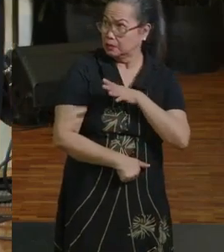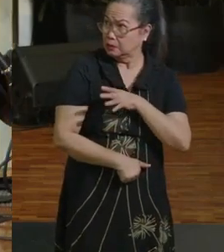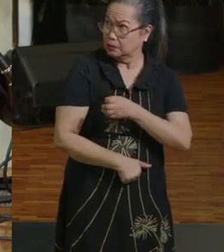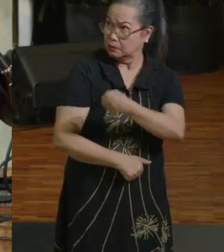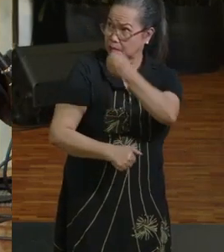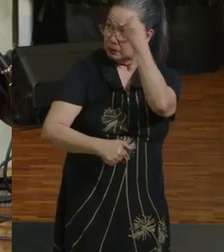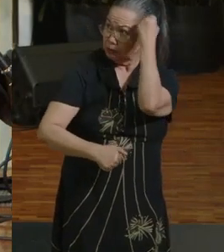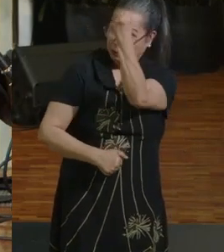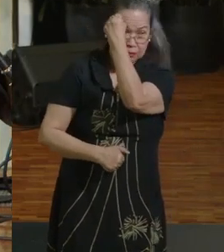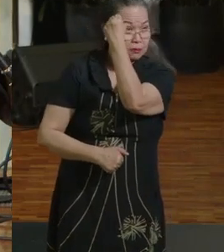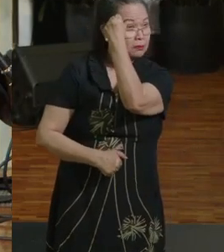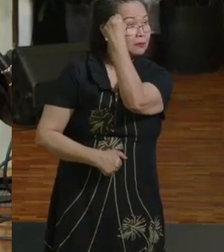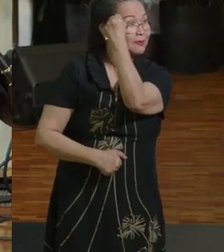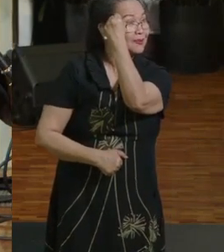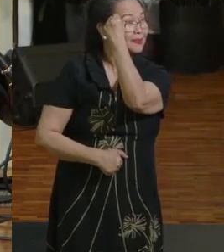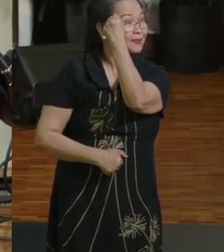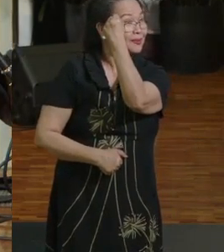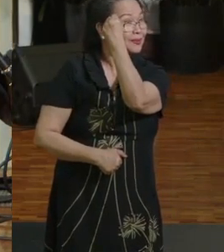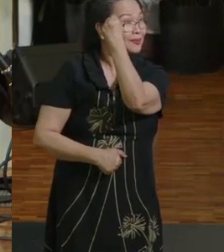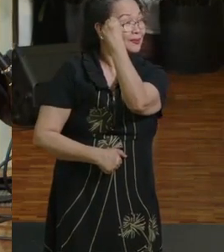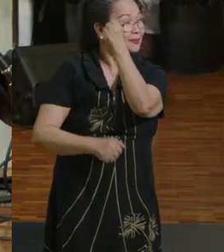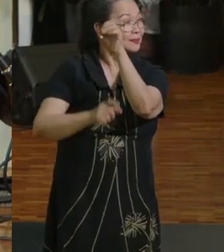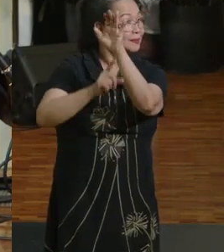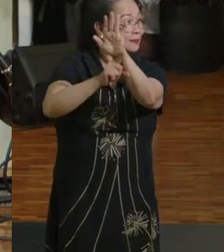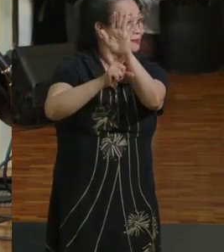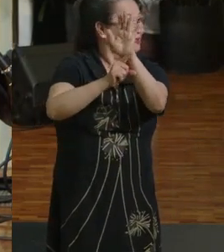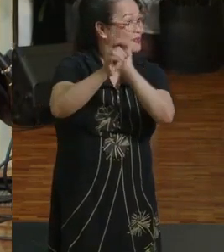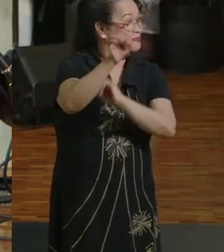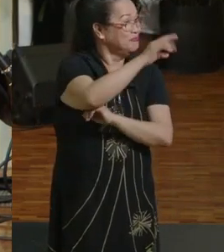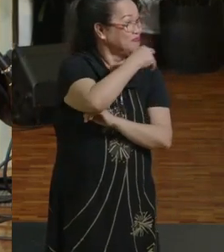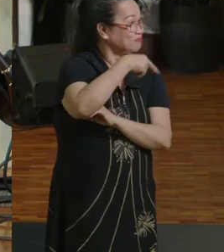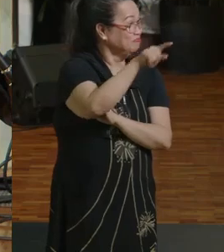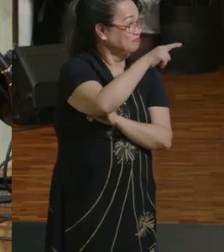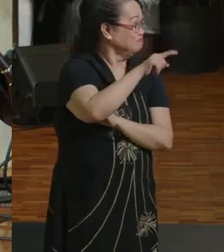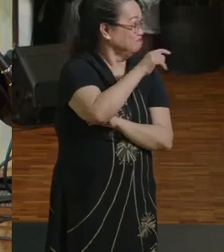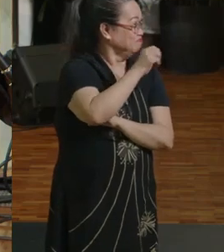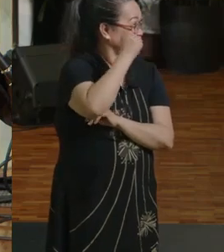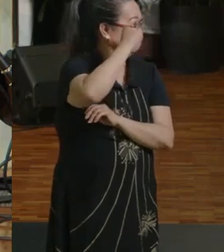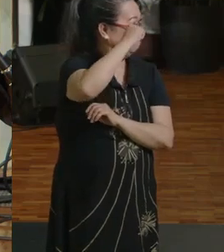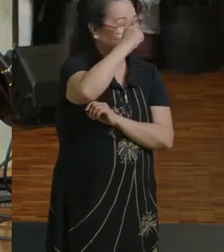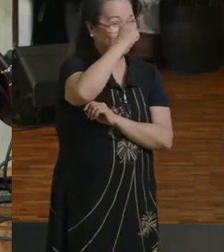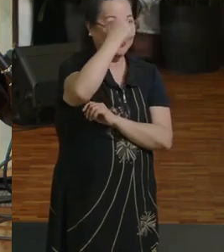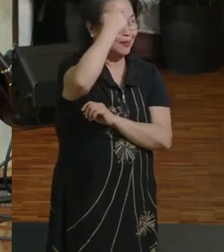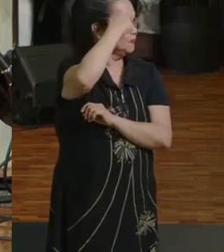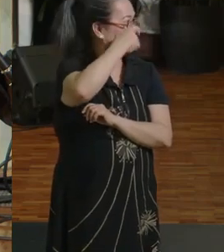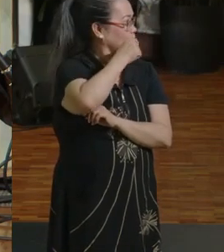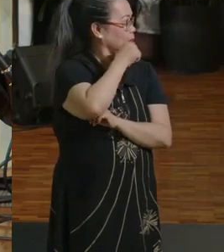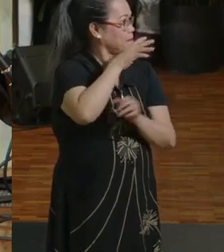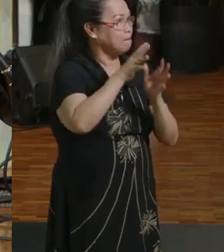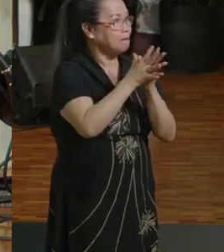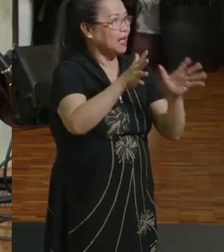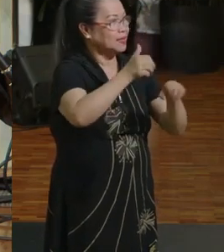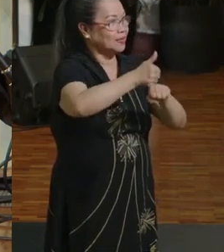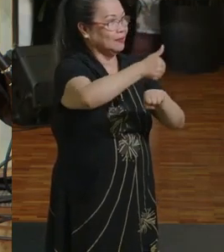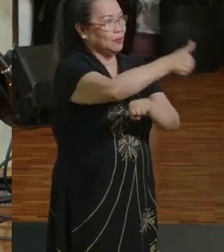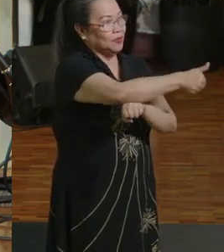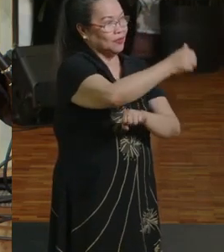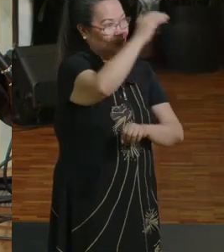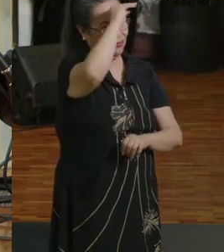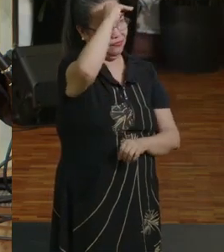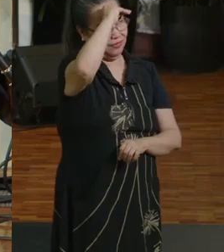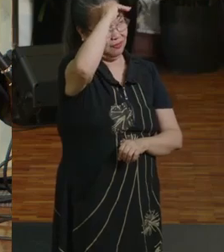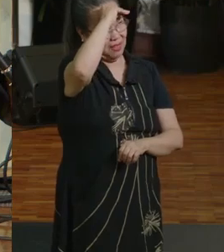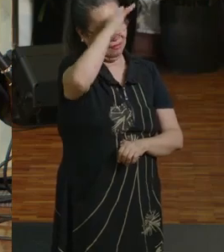naghimagsik, no? Nag-women's liberation movement dahil sa labis na pang-aabuso ng mga